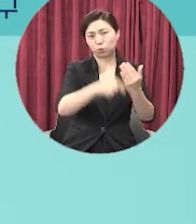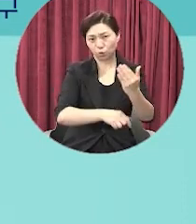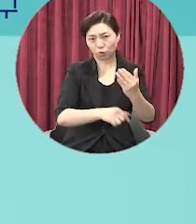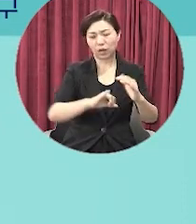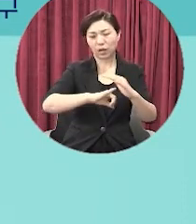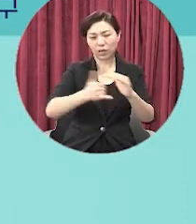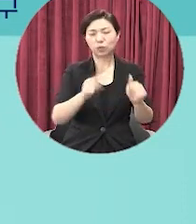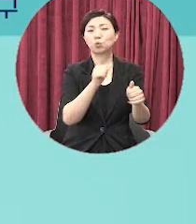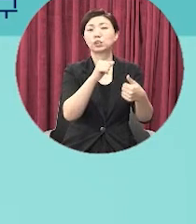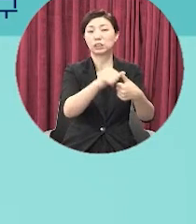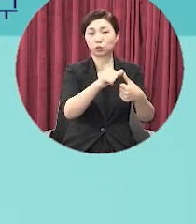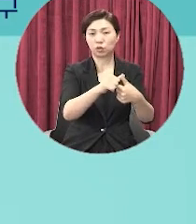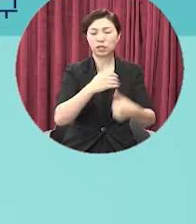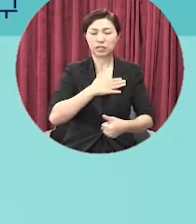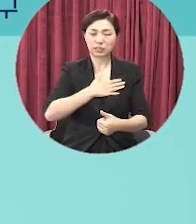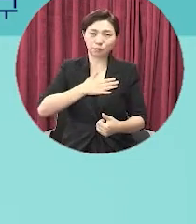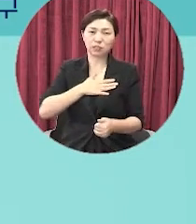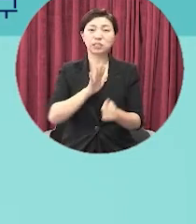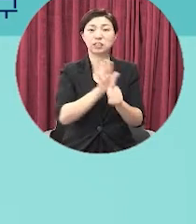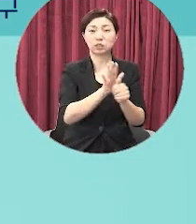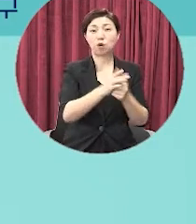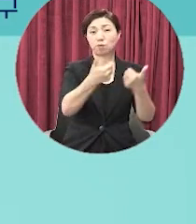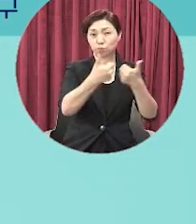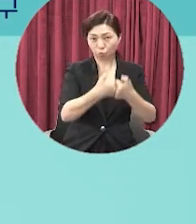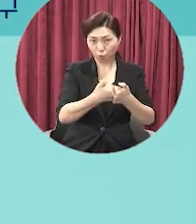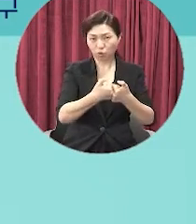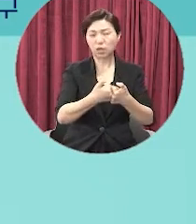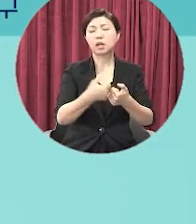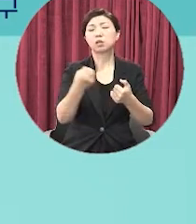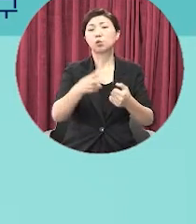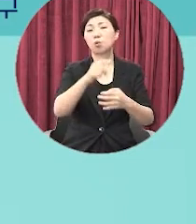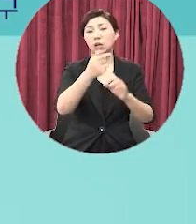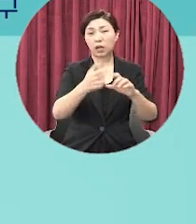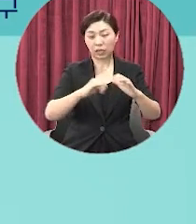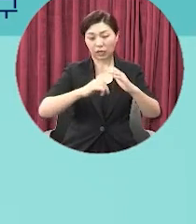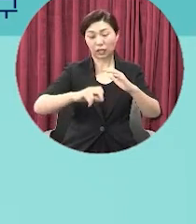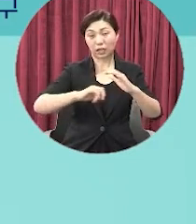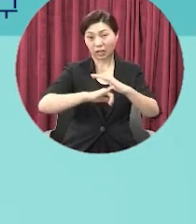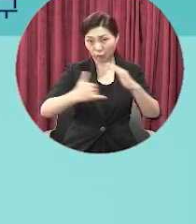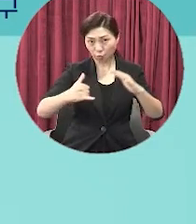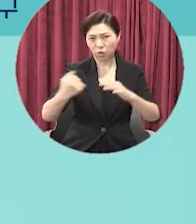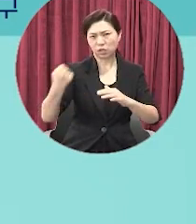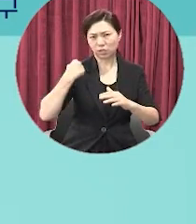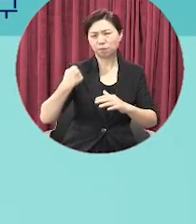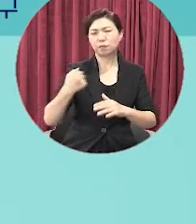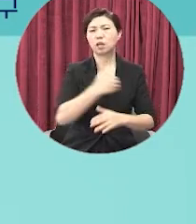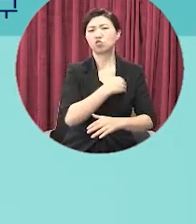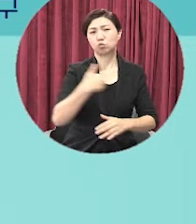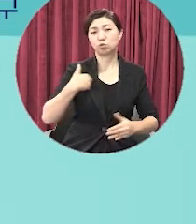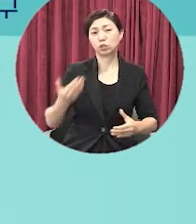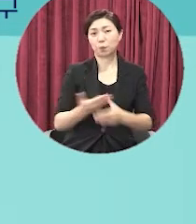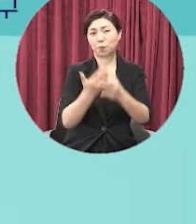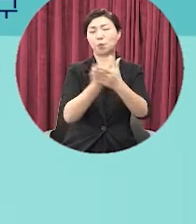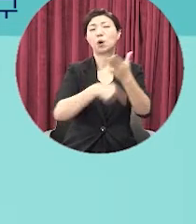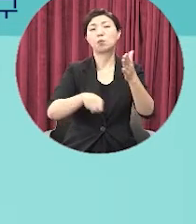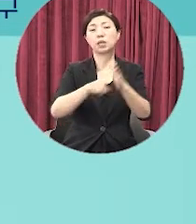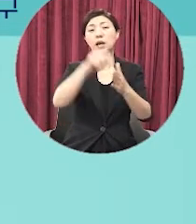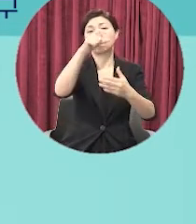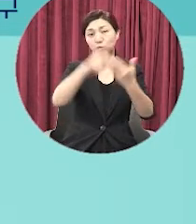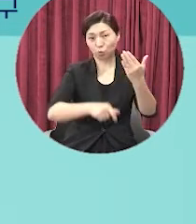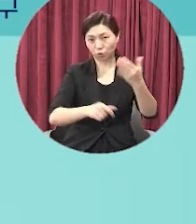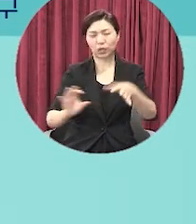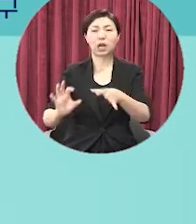관리 신이 지원 서비스 가족 영양 강화 프로그램을 받을수 있게끔 어 어 연계해 주고 특히